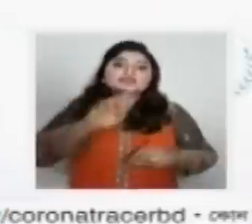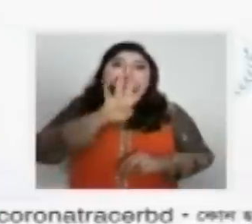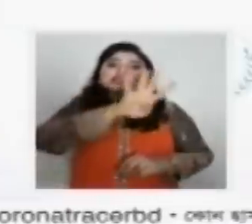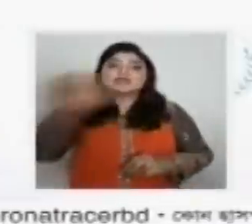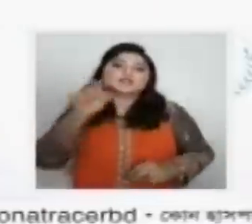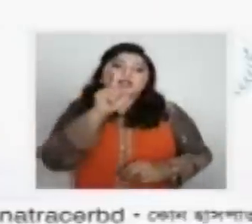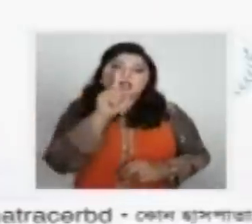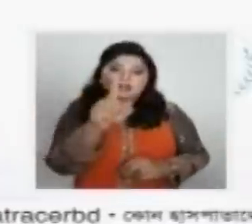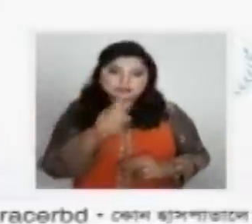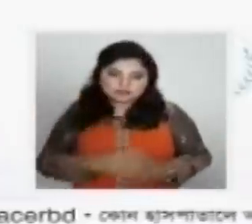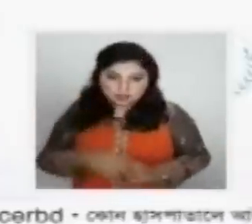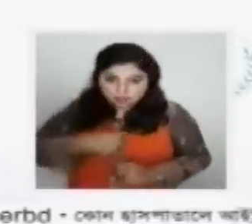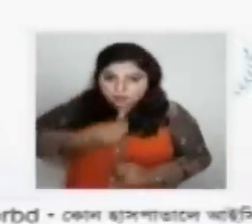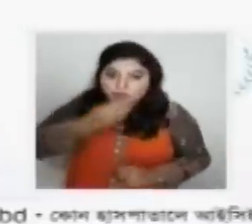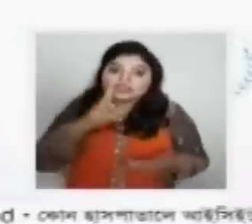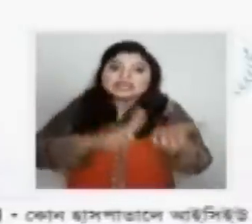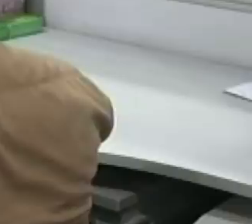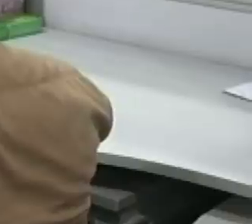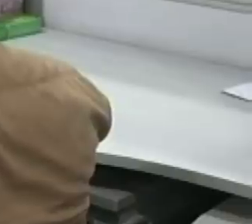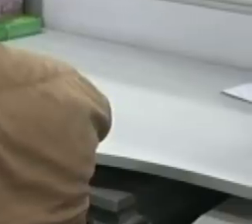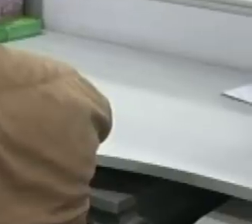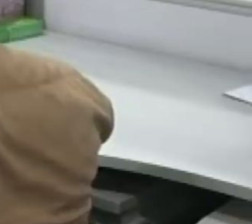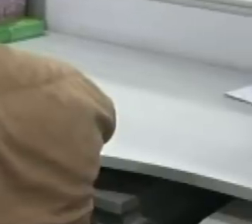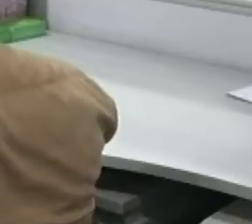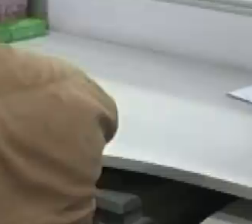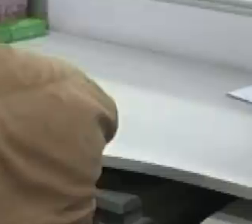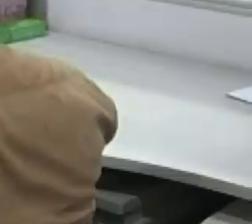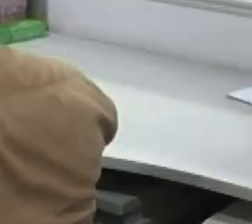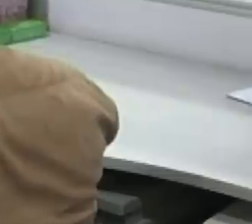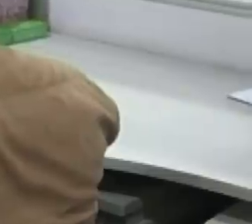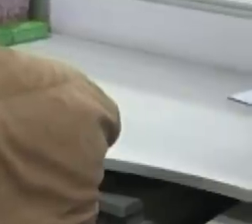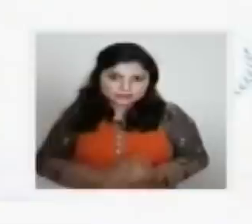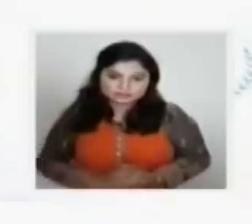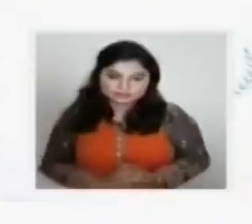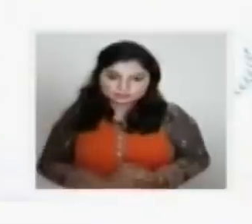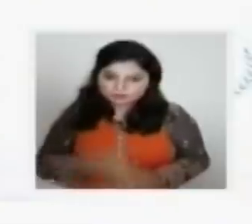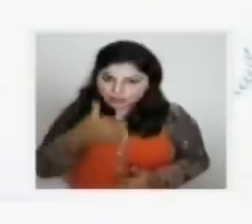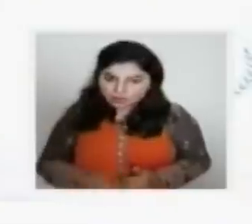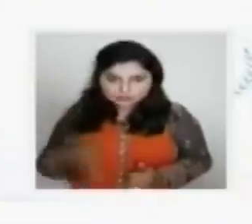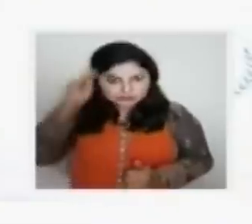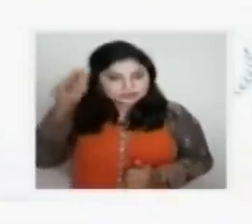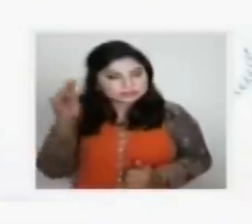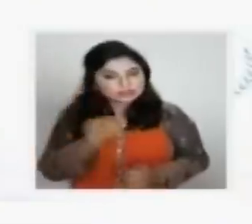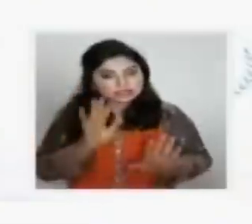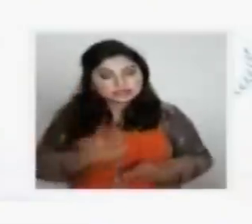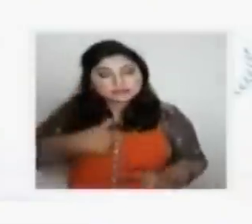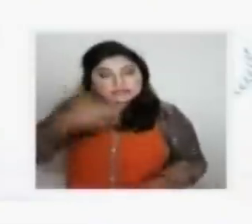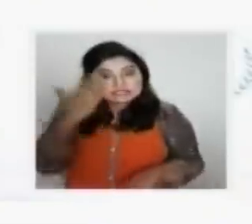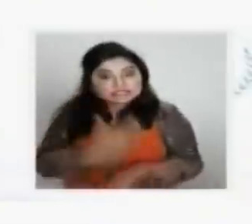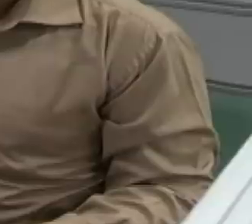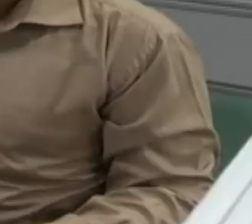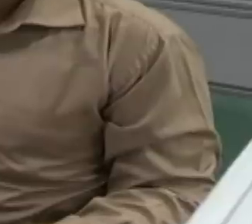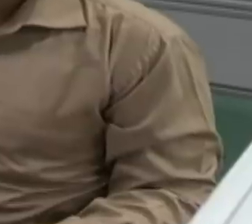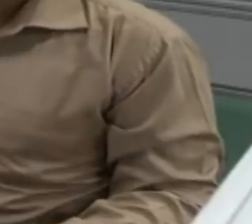নাসিমা সুলতানা বলেন, গত 24 ঘন্টায় যারা মারা গেছেন তাদের মধ্যে 32 জন পুরুষ এবং 10 জন নারী, 31 জন